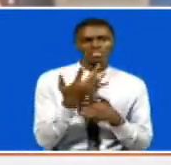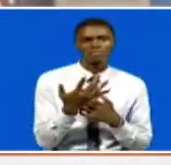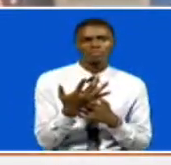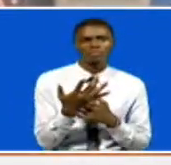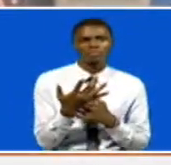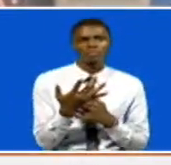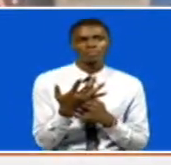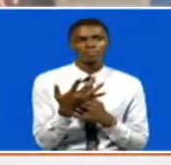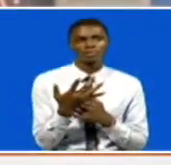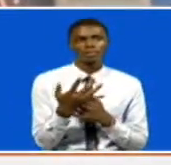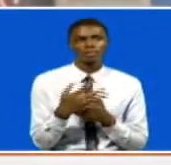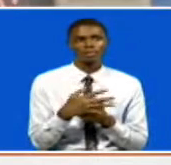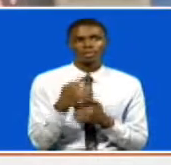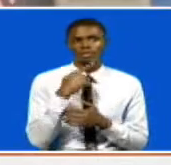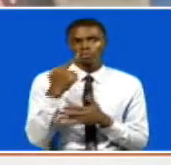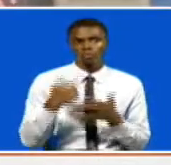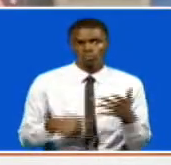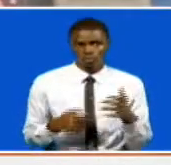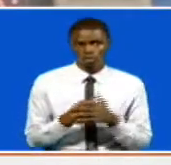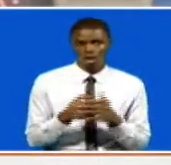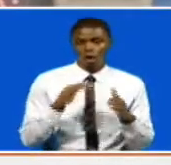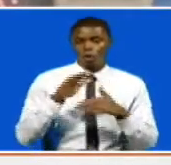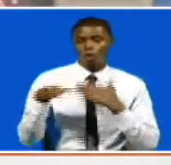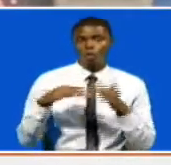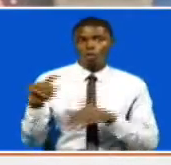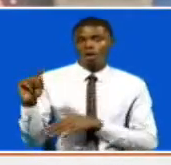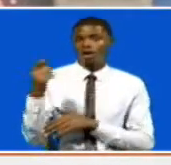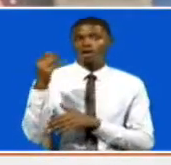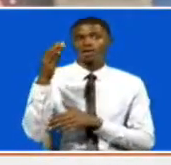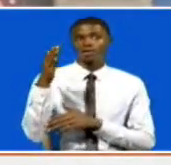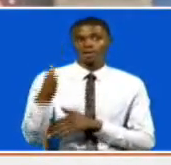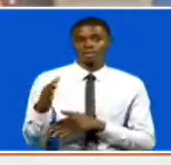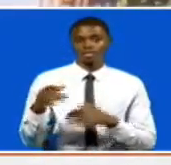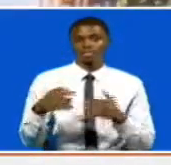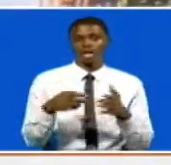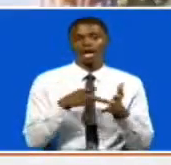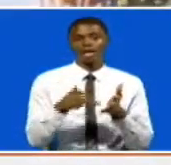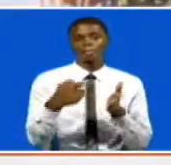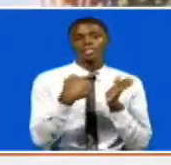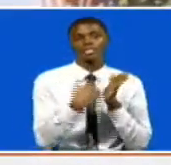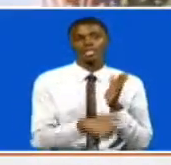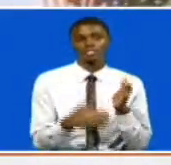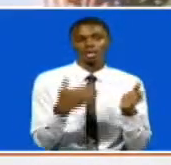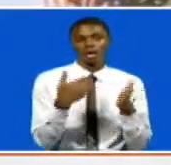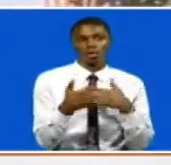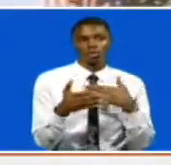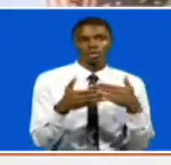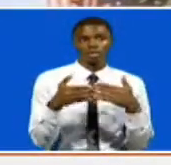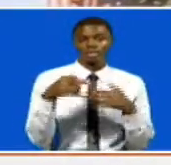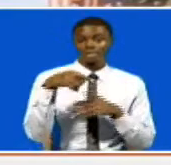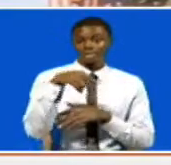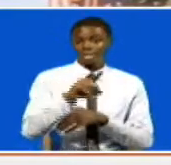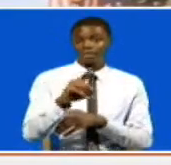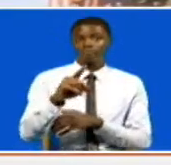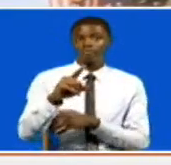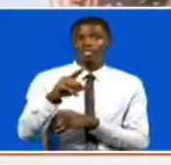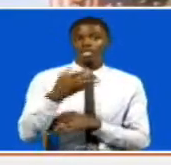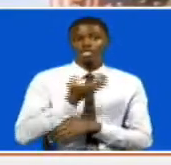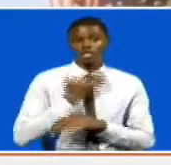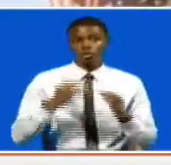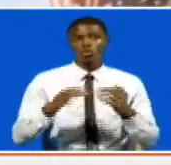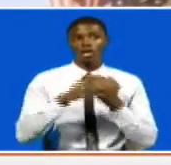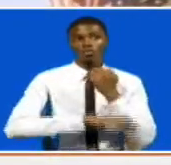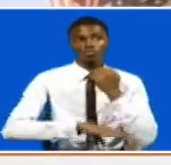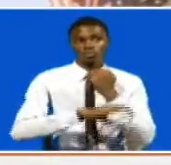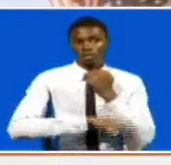Manake vile jamaa wengine wamesema kila Mkenya anatoa ushuru. Wewe mwananchi ndio mwenye nchi hii